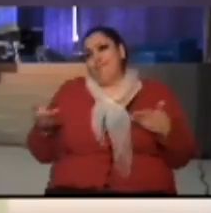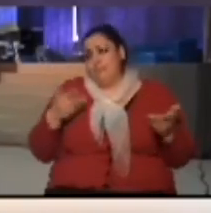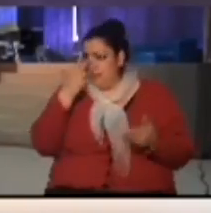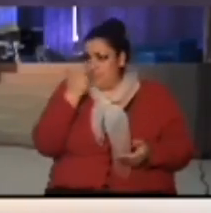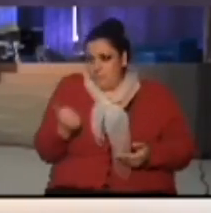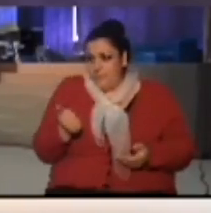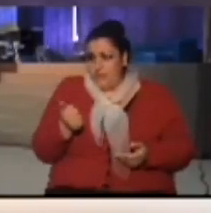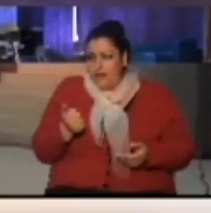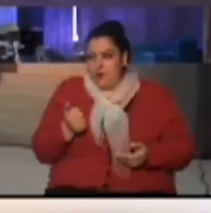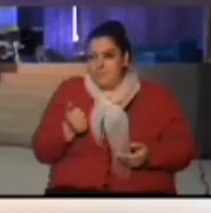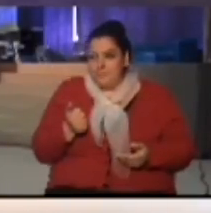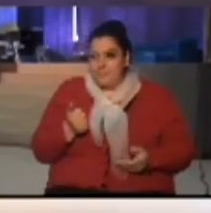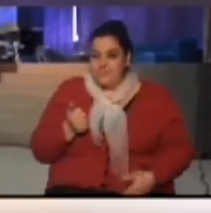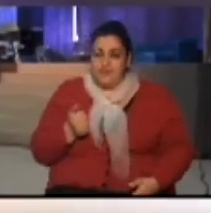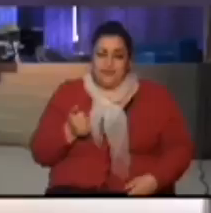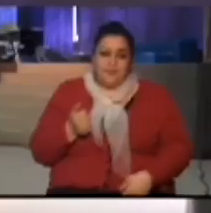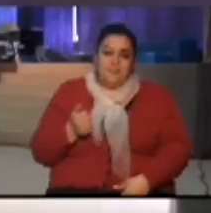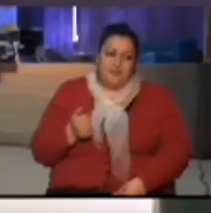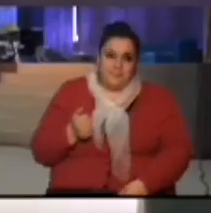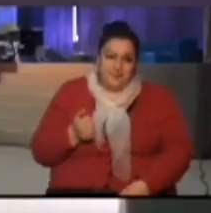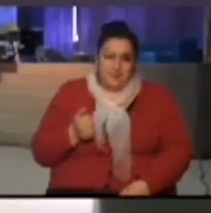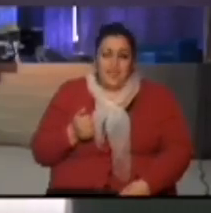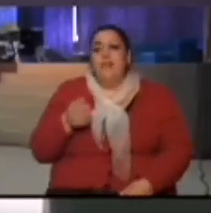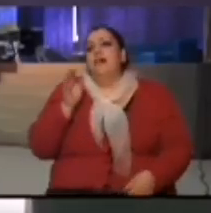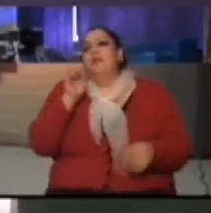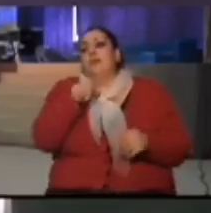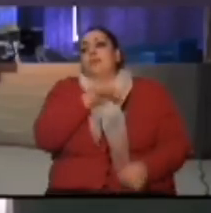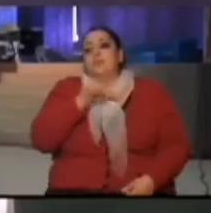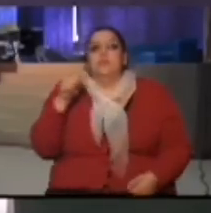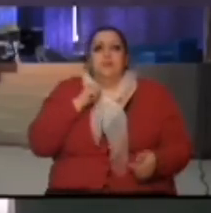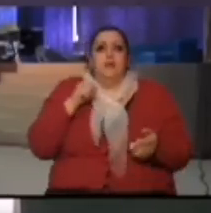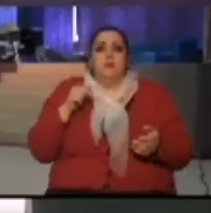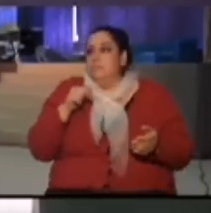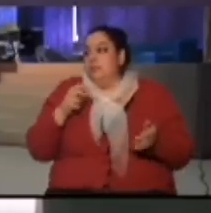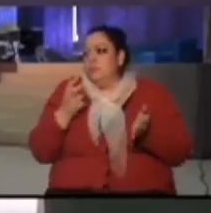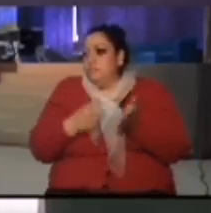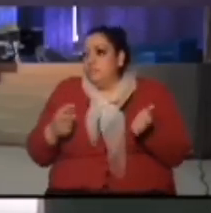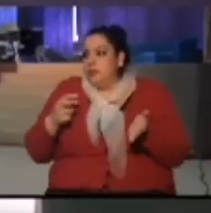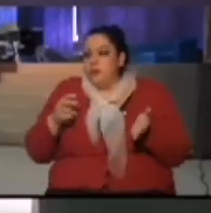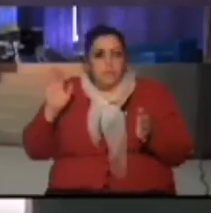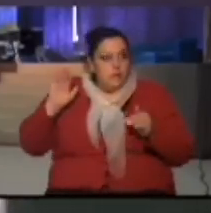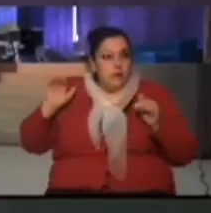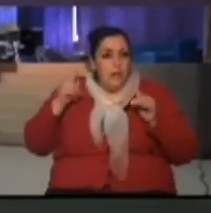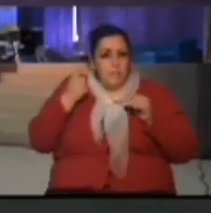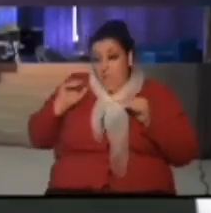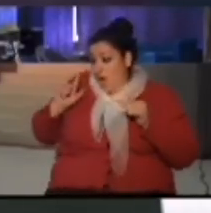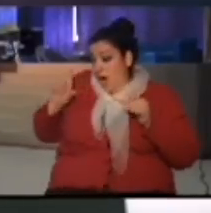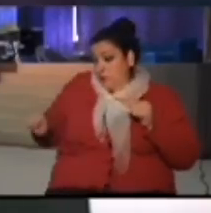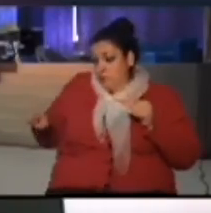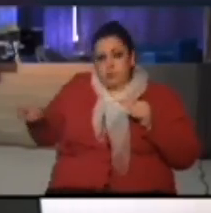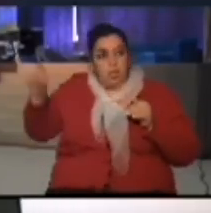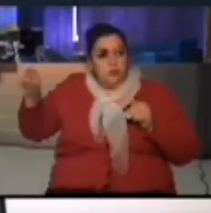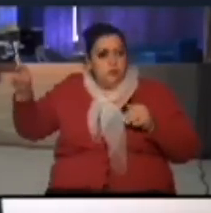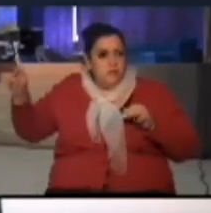իրանք ուղակի, ու գիտես այդ մարդկանց մեջ վախն է բռնում, այդ մարդիկ չգիտես որտեղից